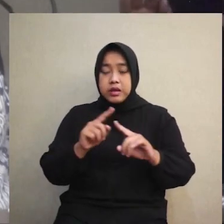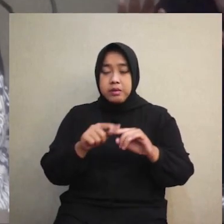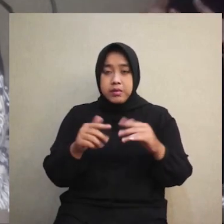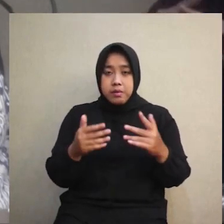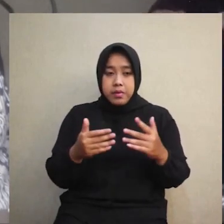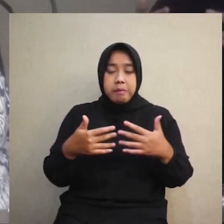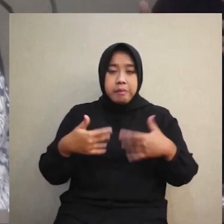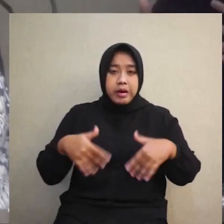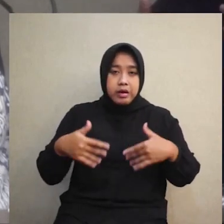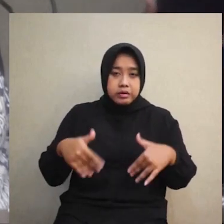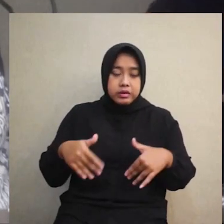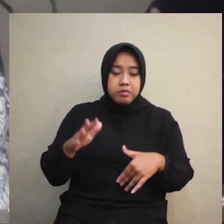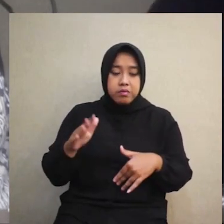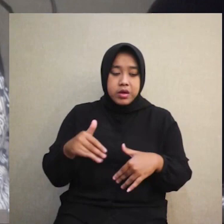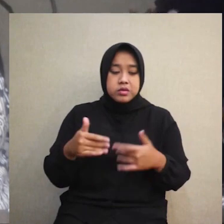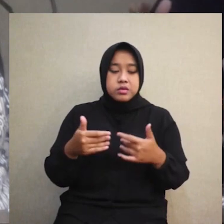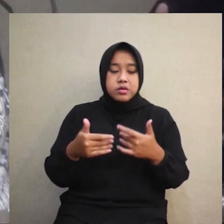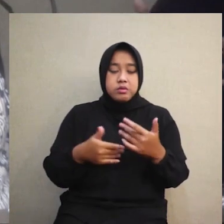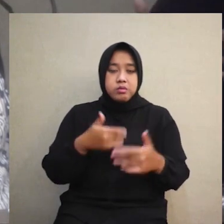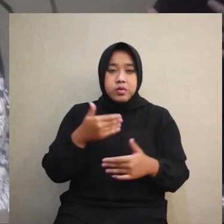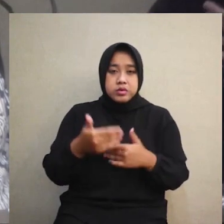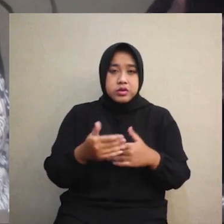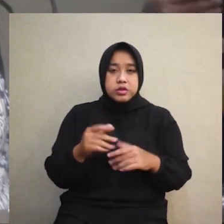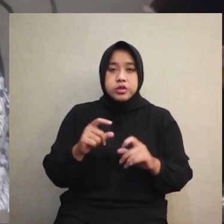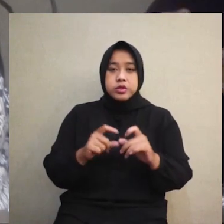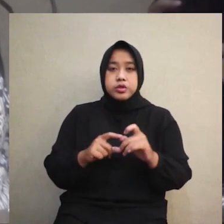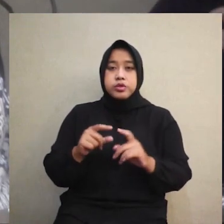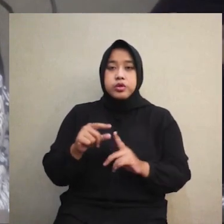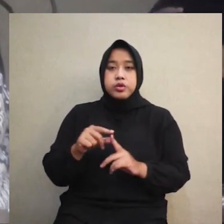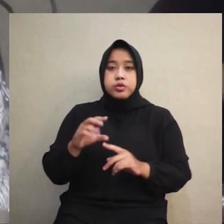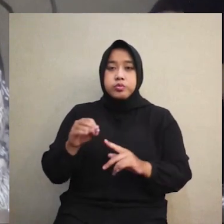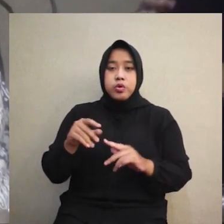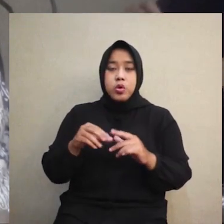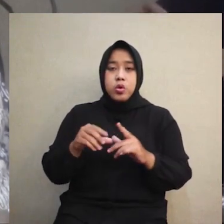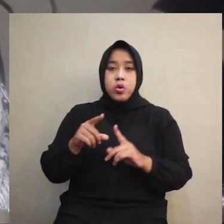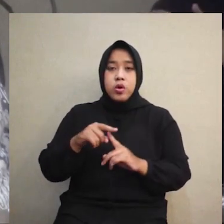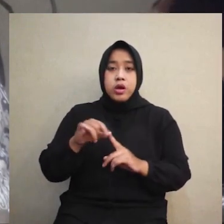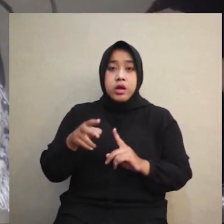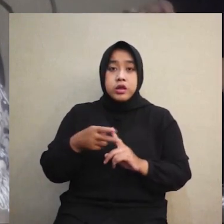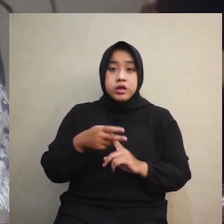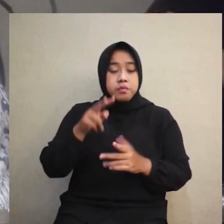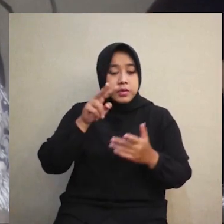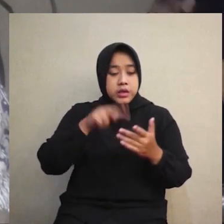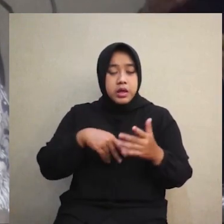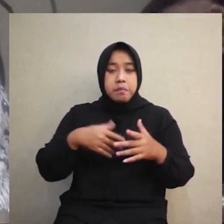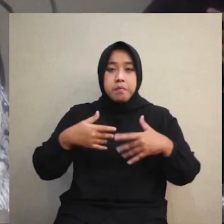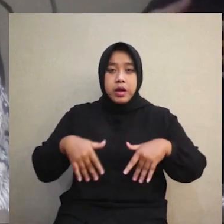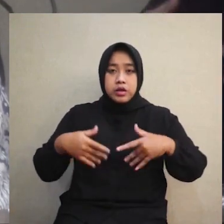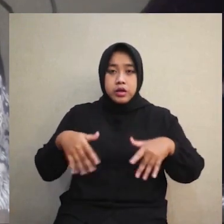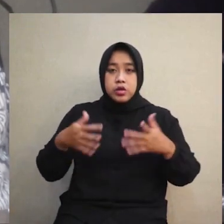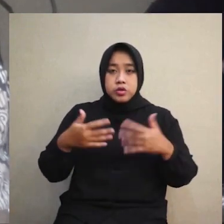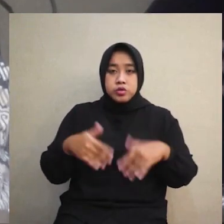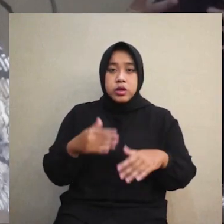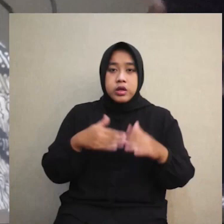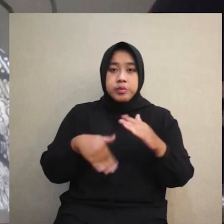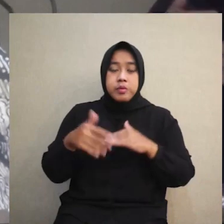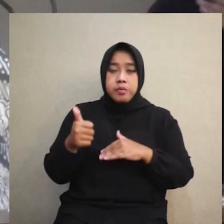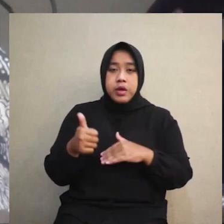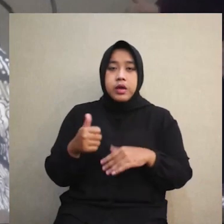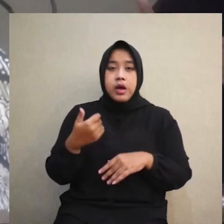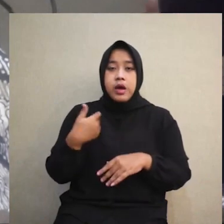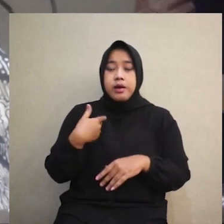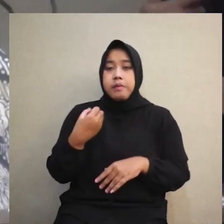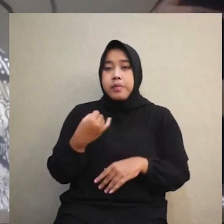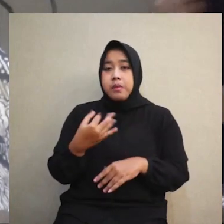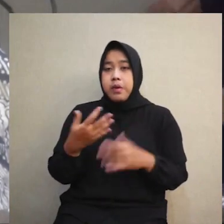secara praktik itu masih berlangsung sporatik artinya kalau kita melihat beberapa praktek yang sudah lebih baik di